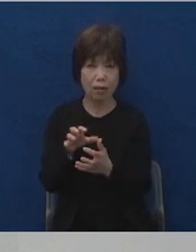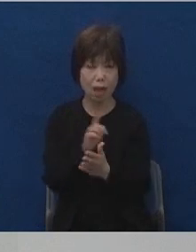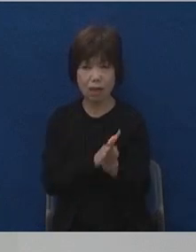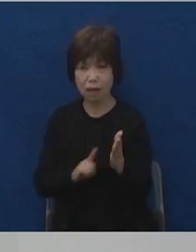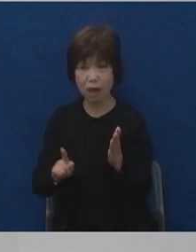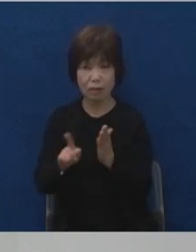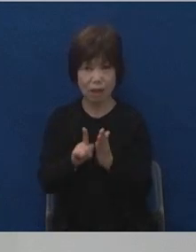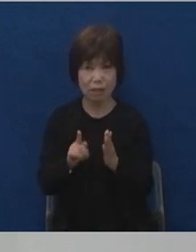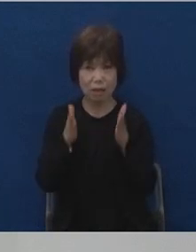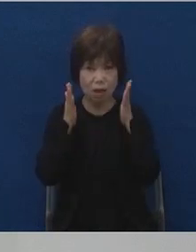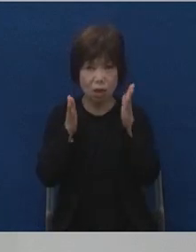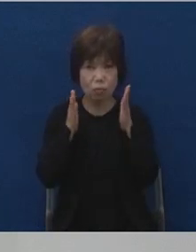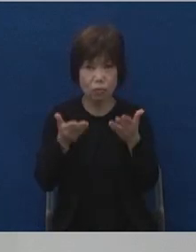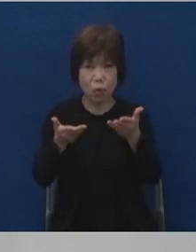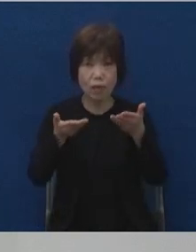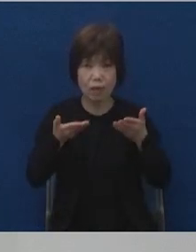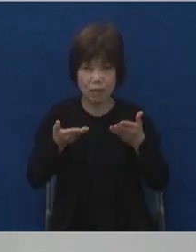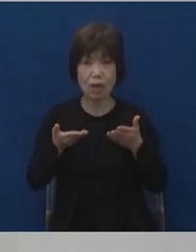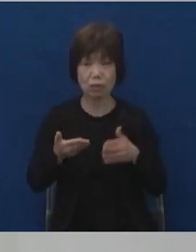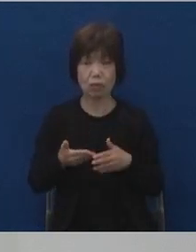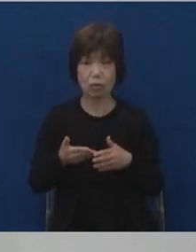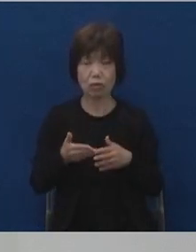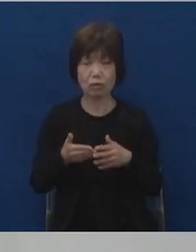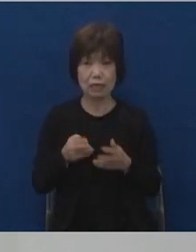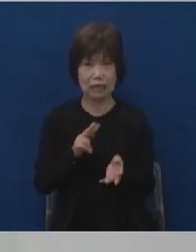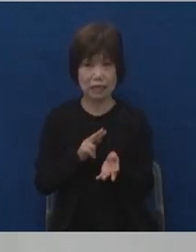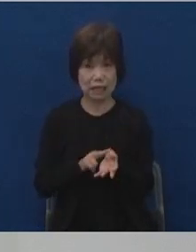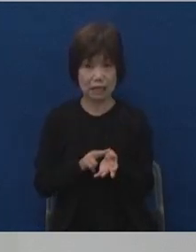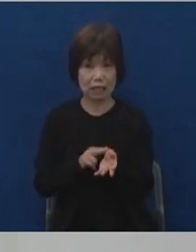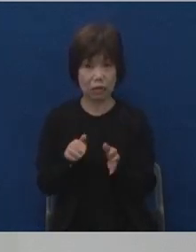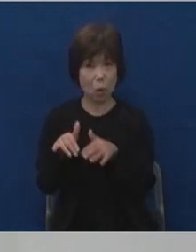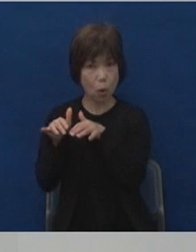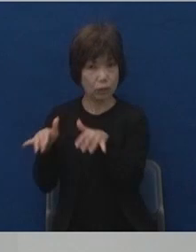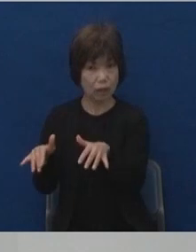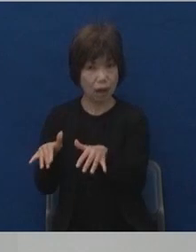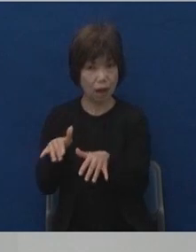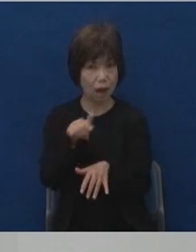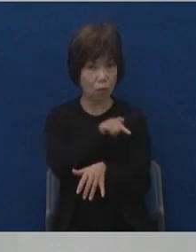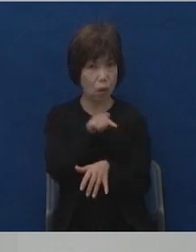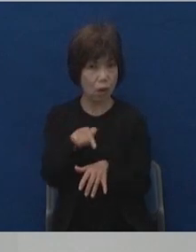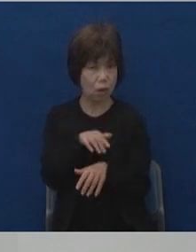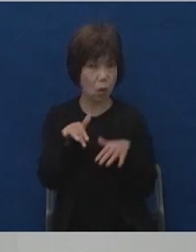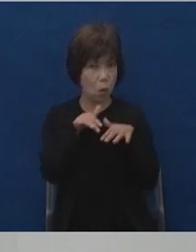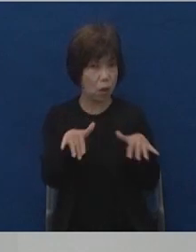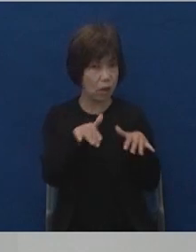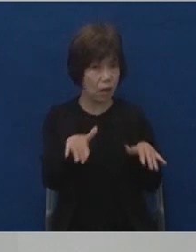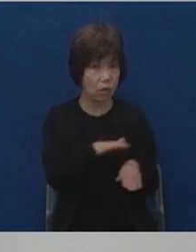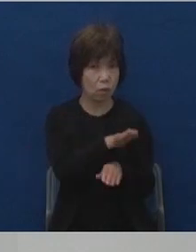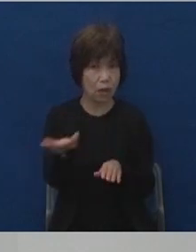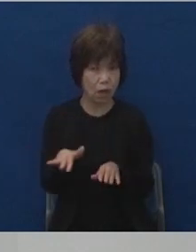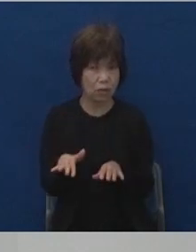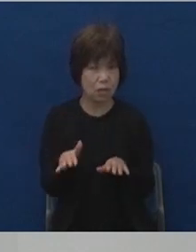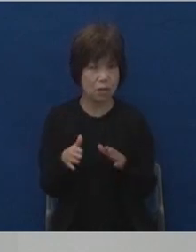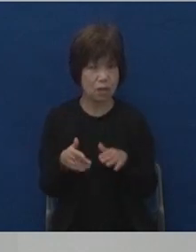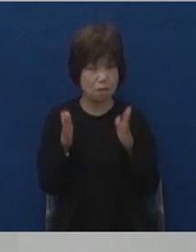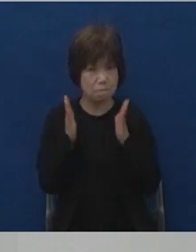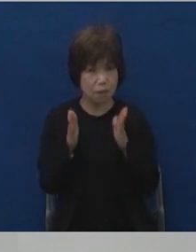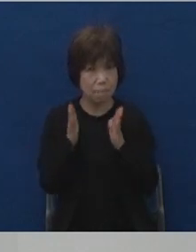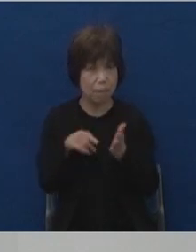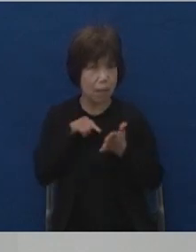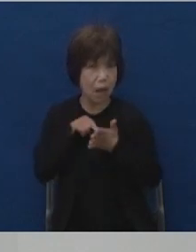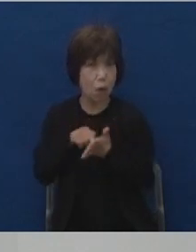でご奮闘いただいている医療機関をはじめとする各機関の皆様の懸命のご尽力に対